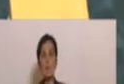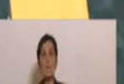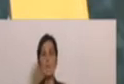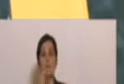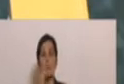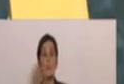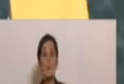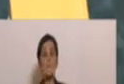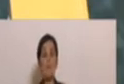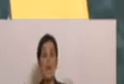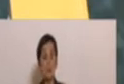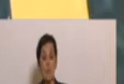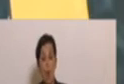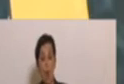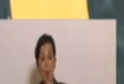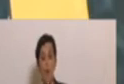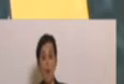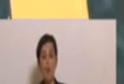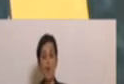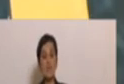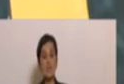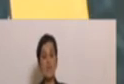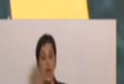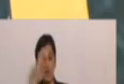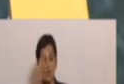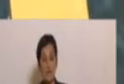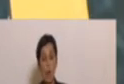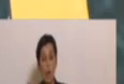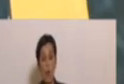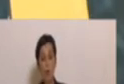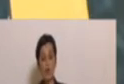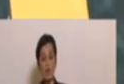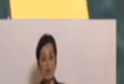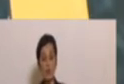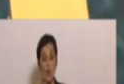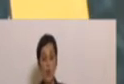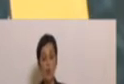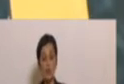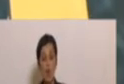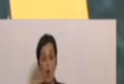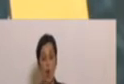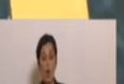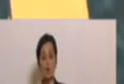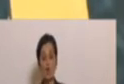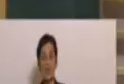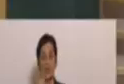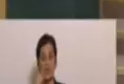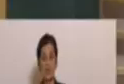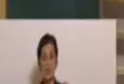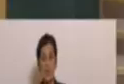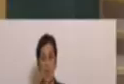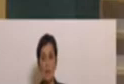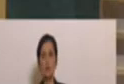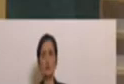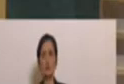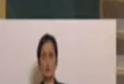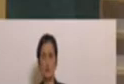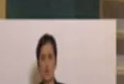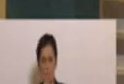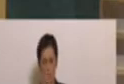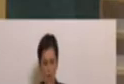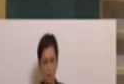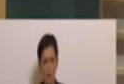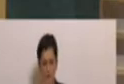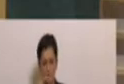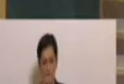მეტმა მოქალაქემ საქართველო დატოვა 2009, 2010, 2011 წლებში. სრული პასუხისმგებლობით